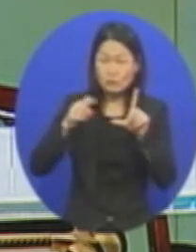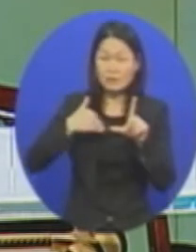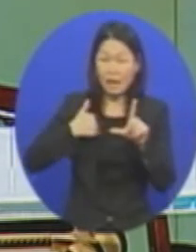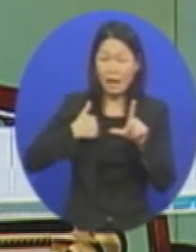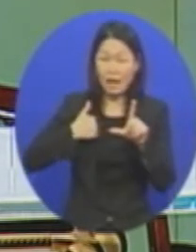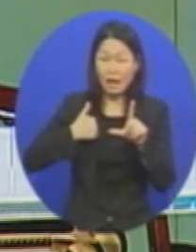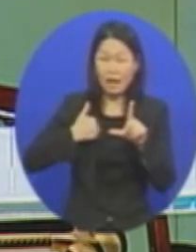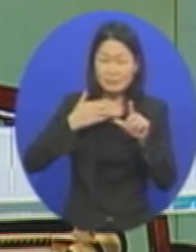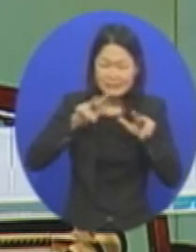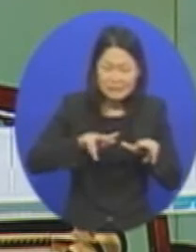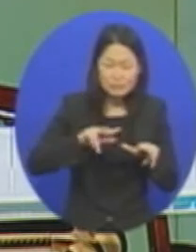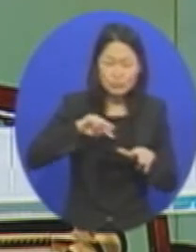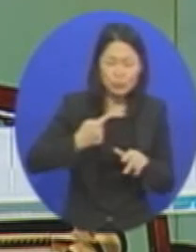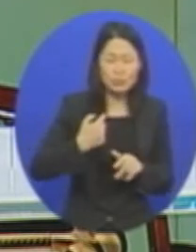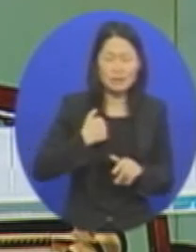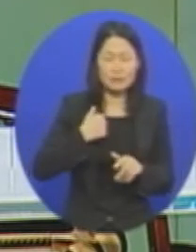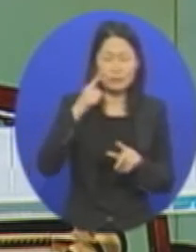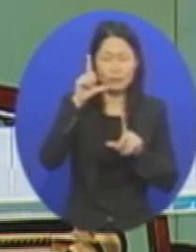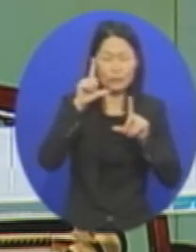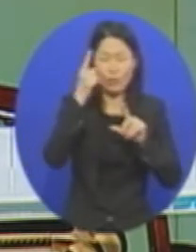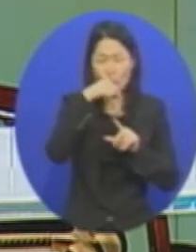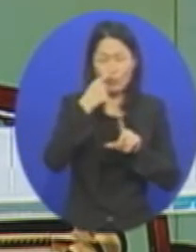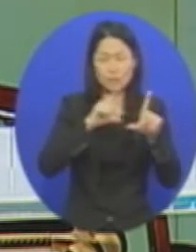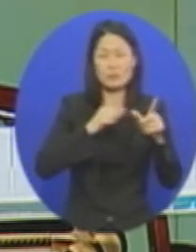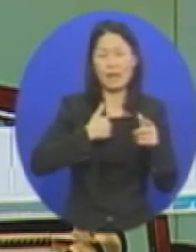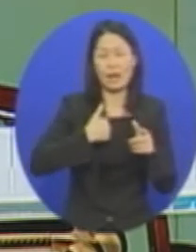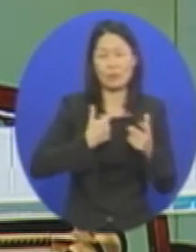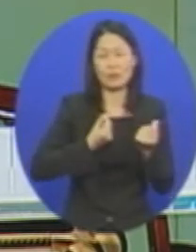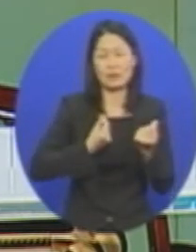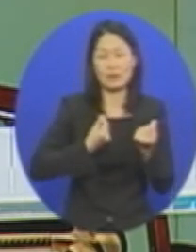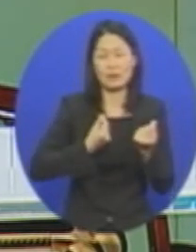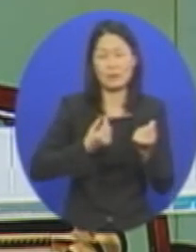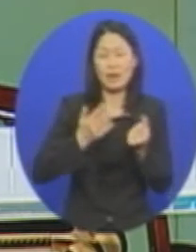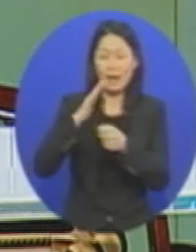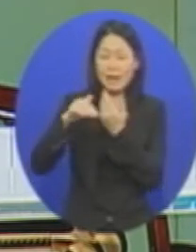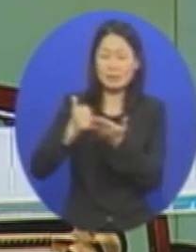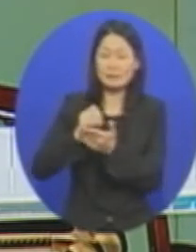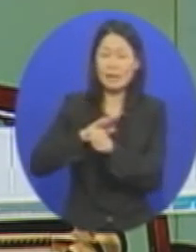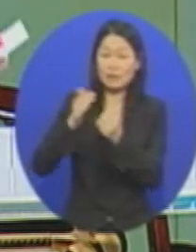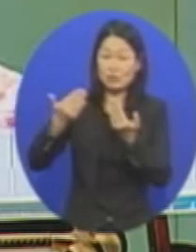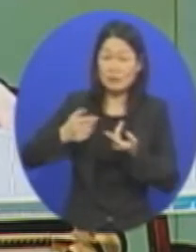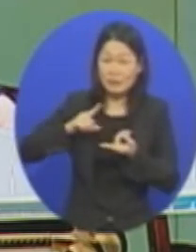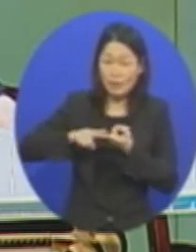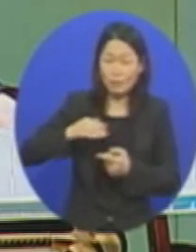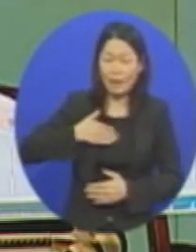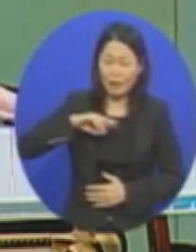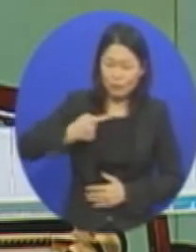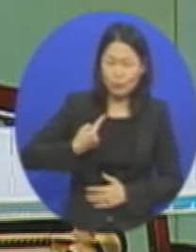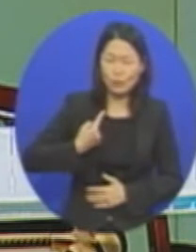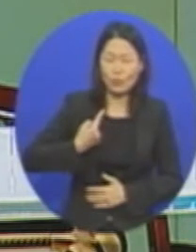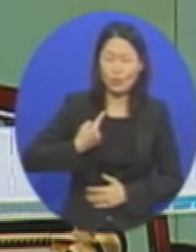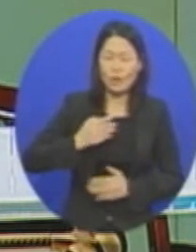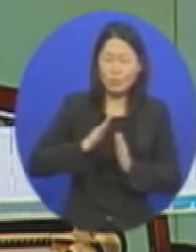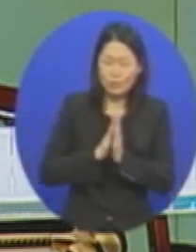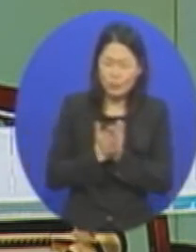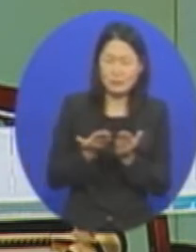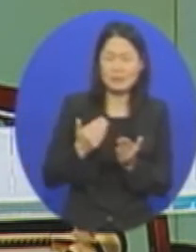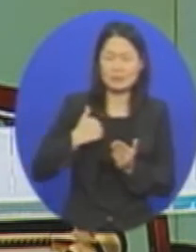있는 이 모습 그대로 하나님 나 사랑 하시면 나도 나 사랑해야지 그래서 그가